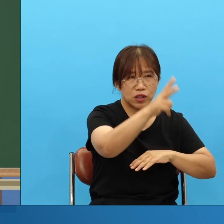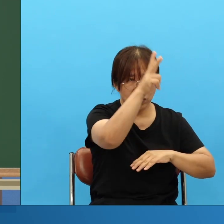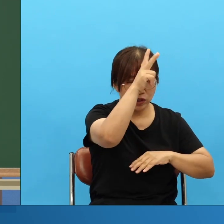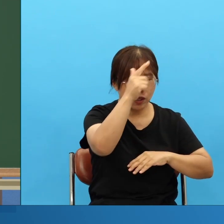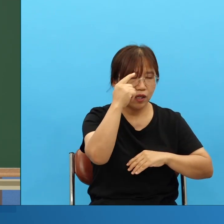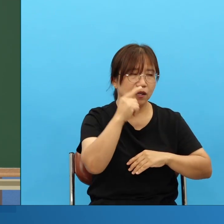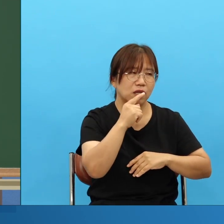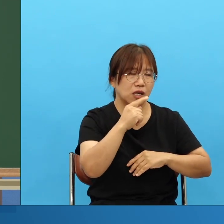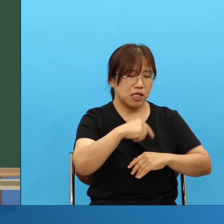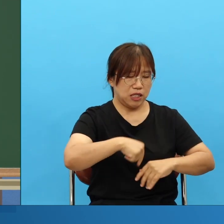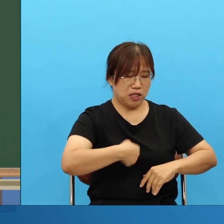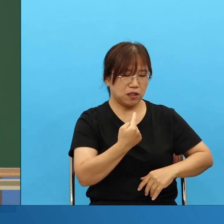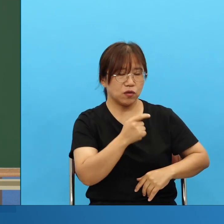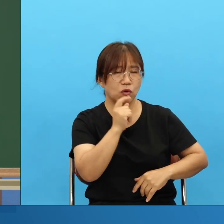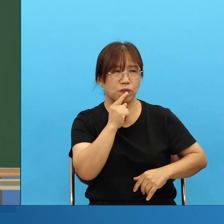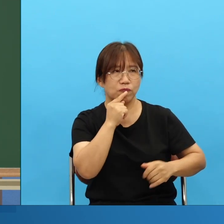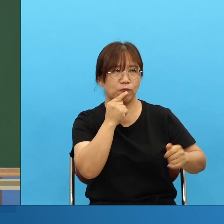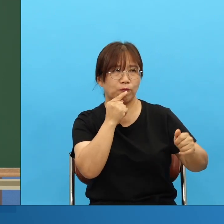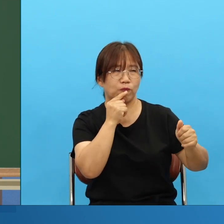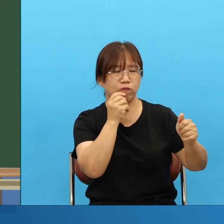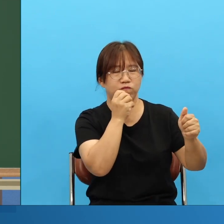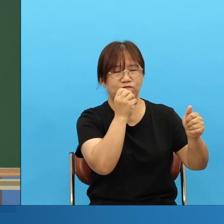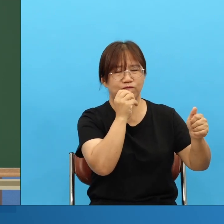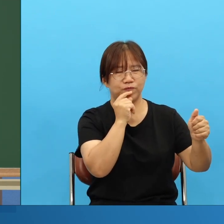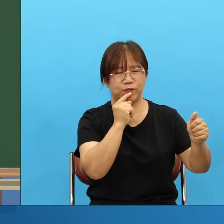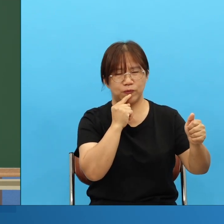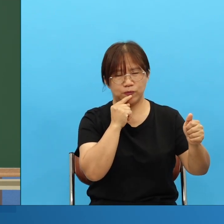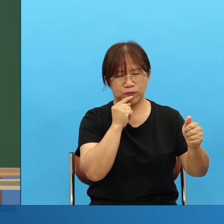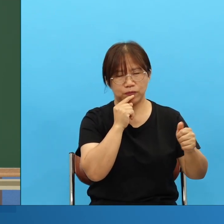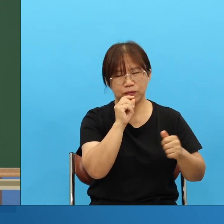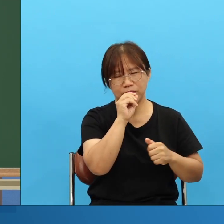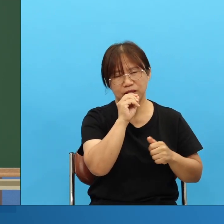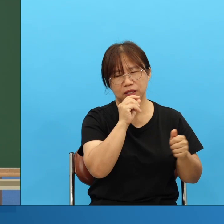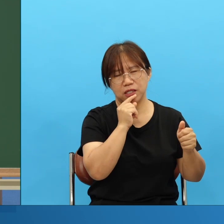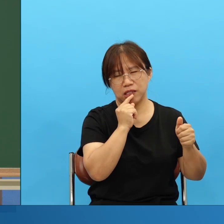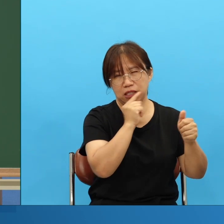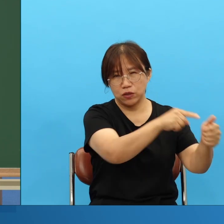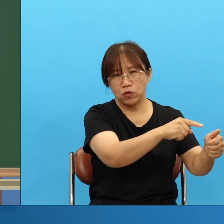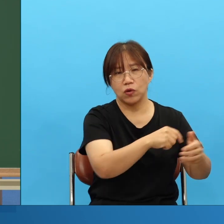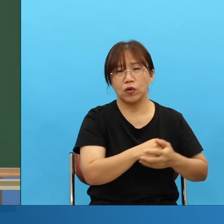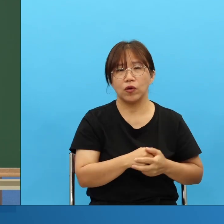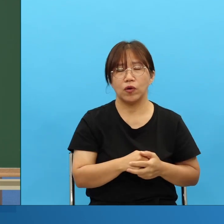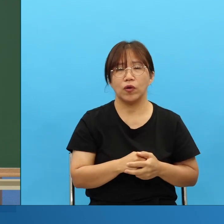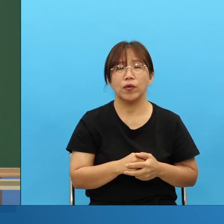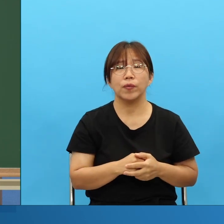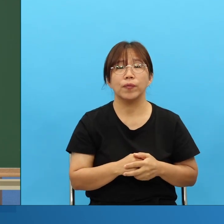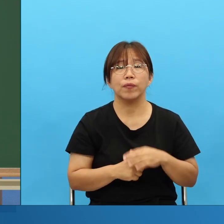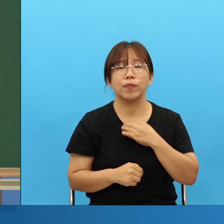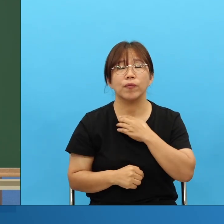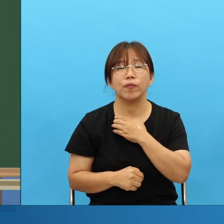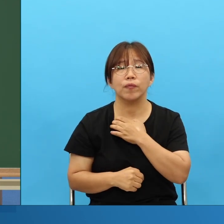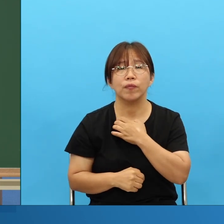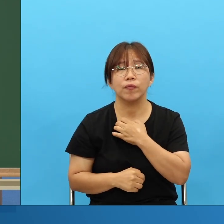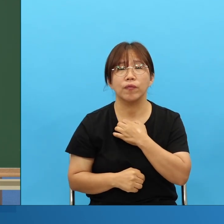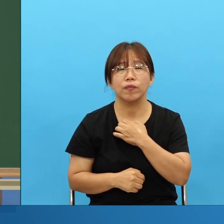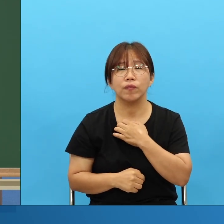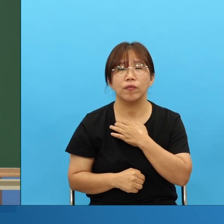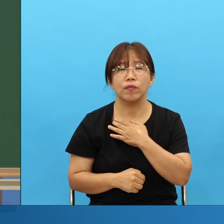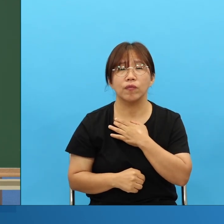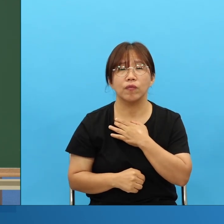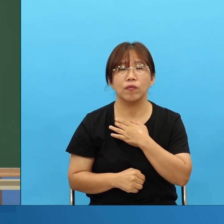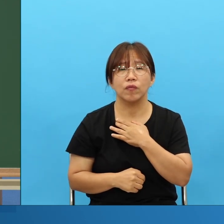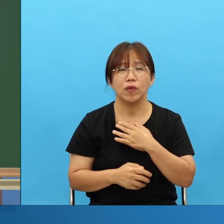신고하고 막 난동을 부리니까 경찰에서 왜 동물 잡을 때 쓰는 총 있죠. 그걸로